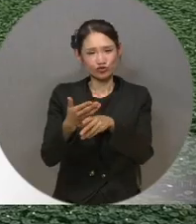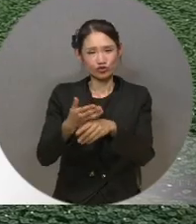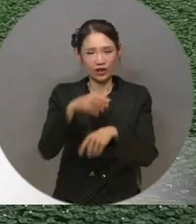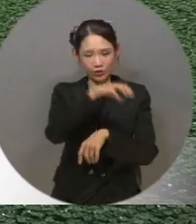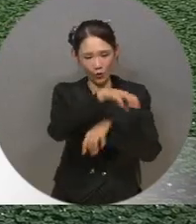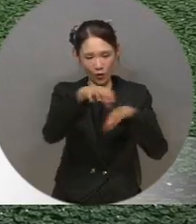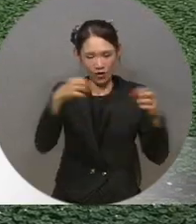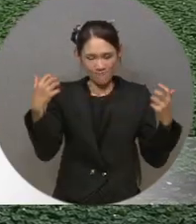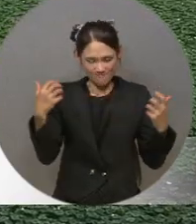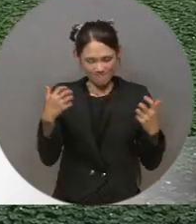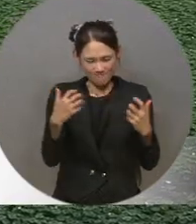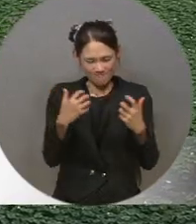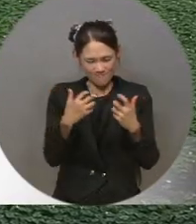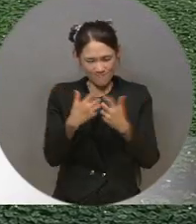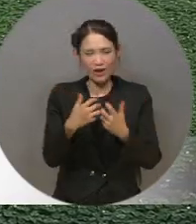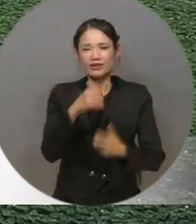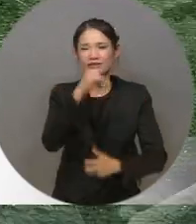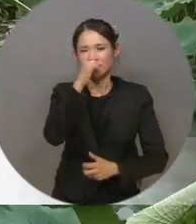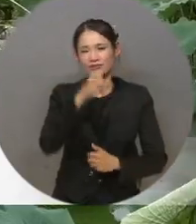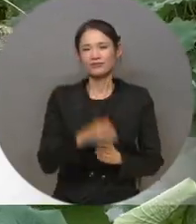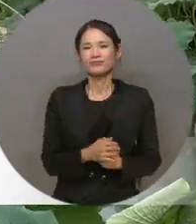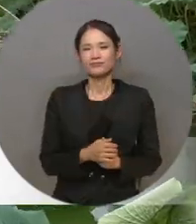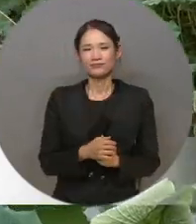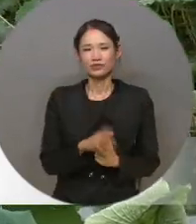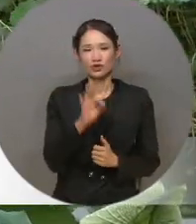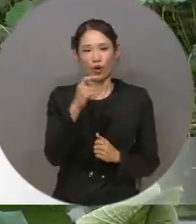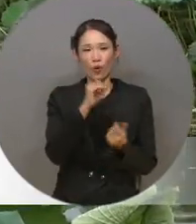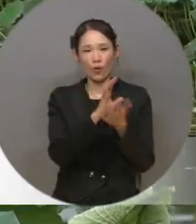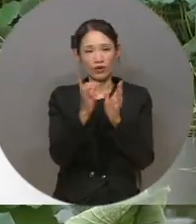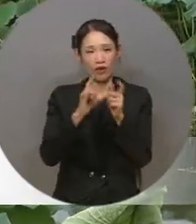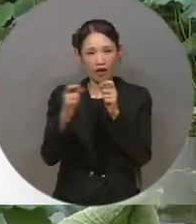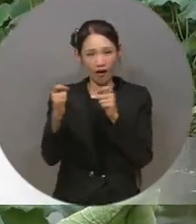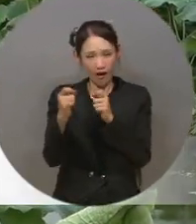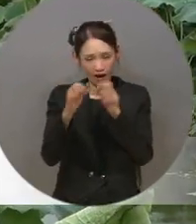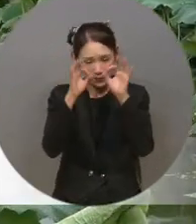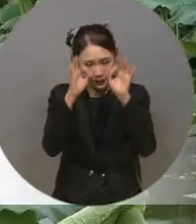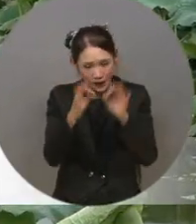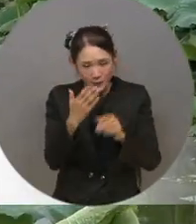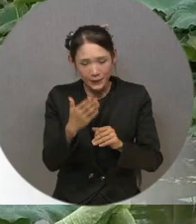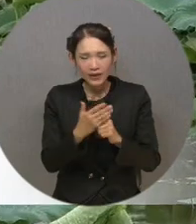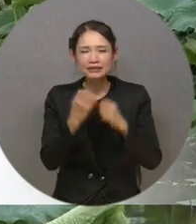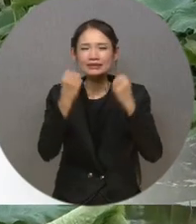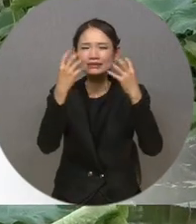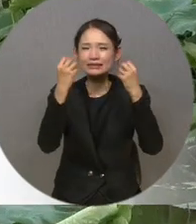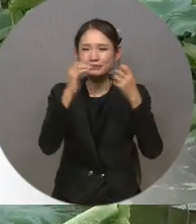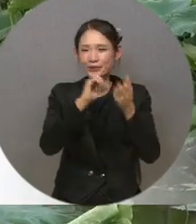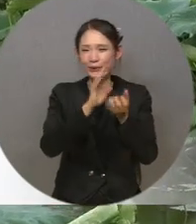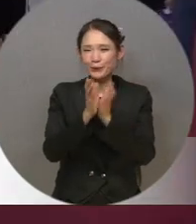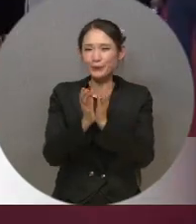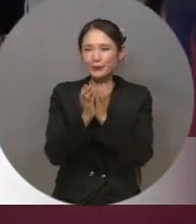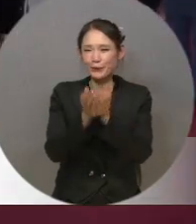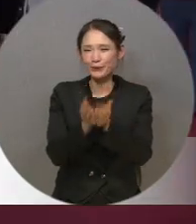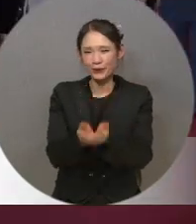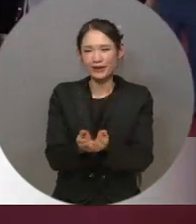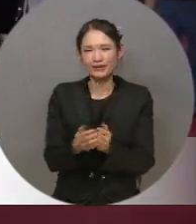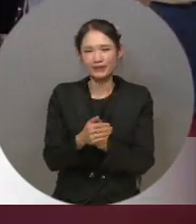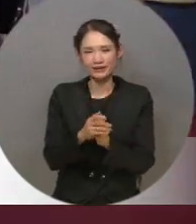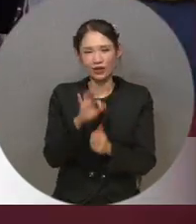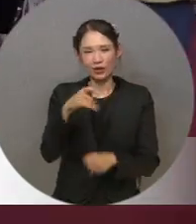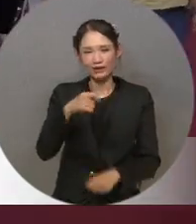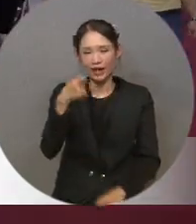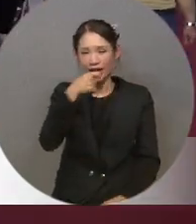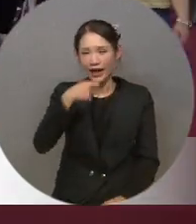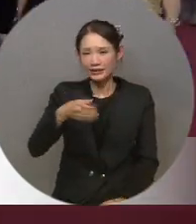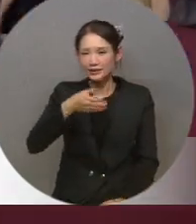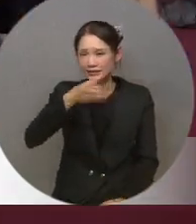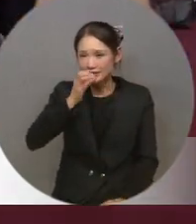피어 절경을 이룹니다. 연꽃을 더 가까이서 볼 수 있는 신비의 연꽃길 보트 탐사, 연차 시음,